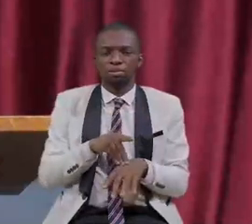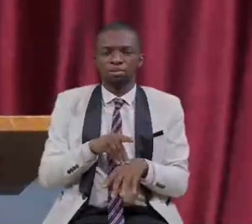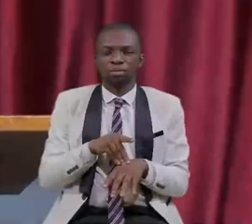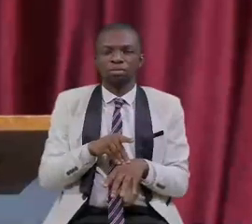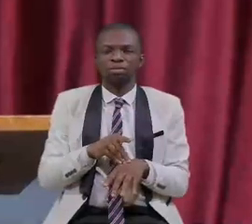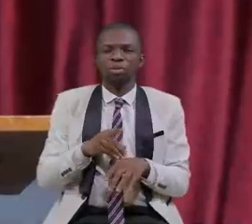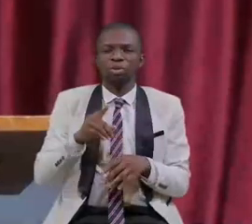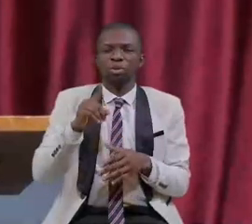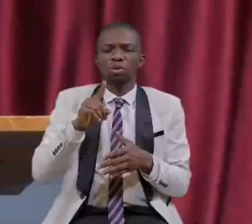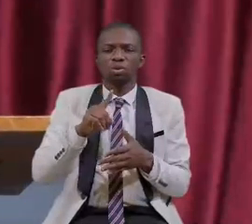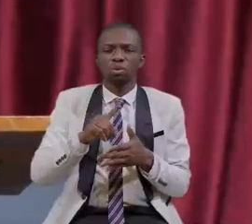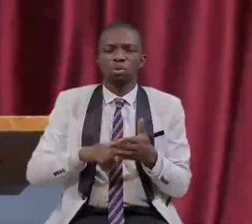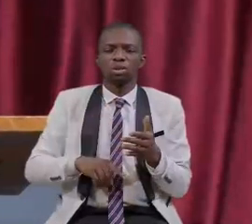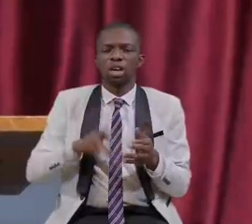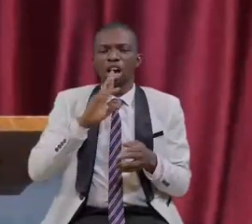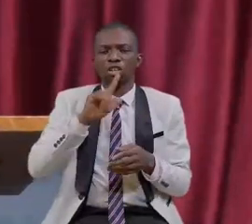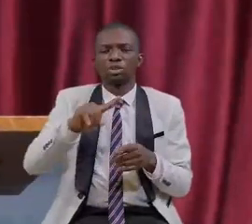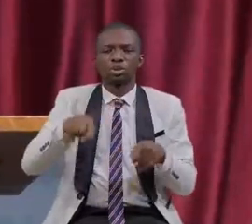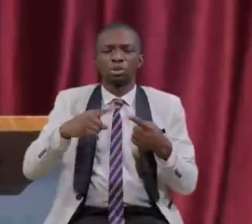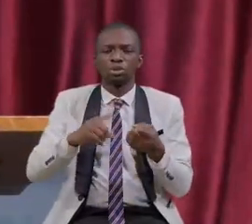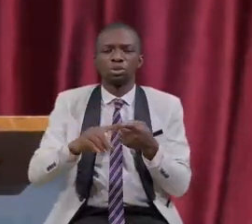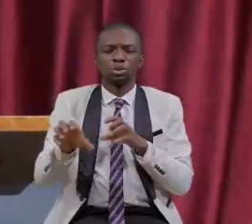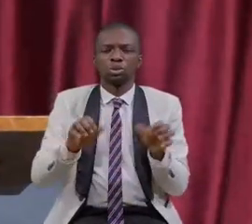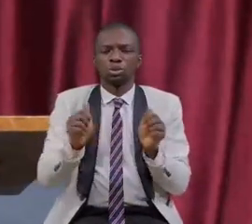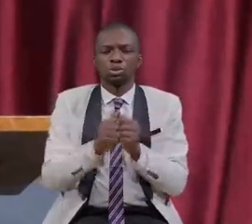Que vas-tu faire avec la relation sans la communion?